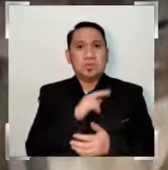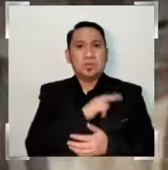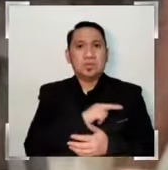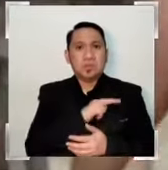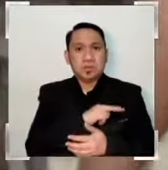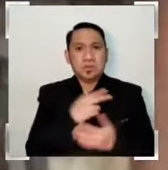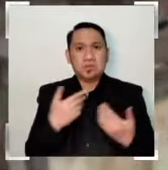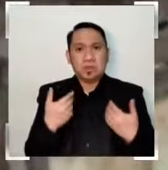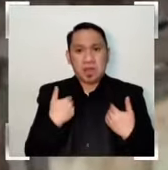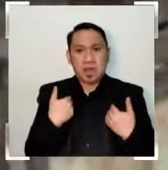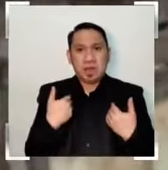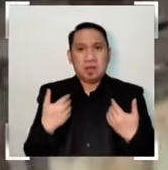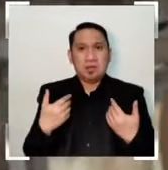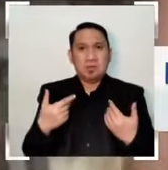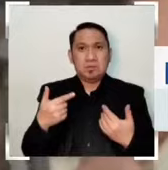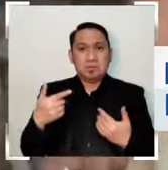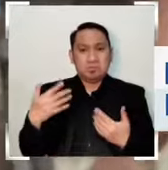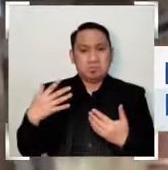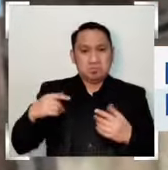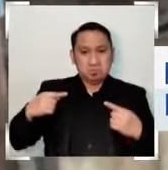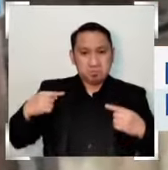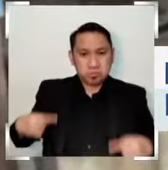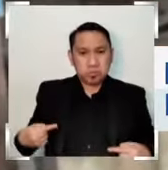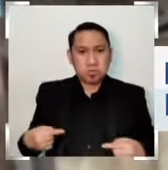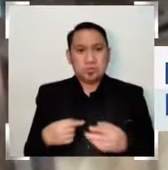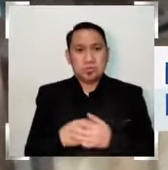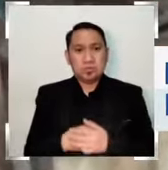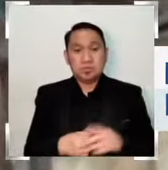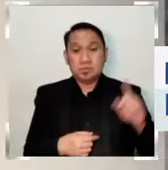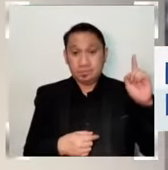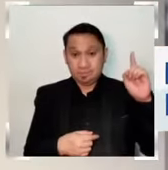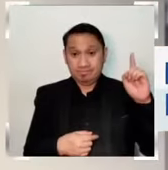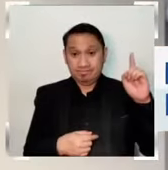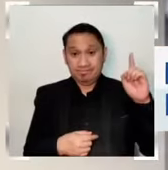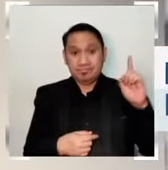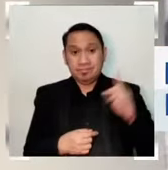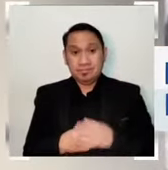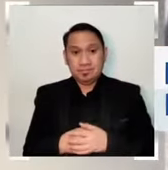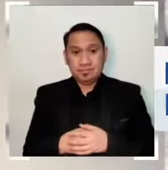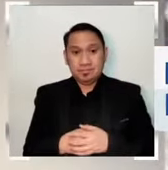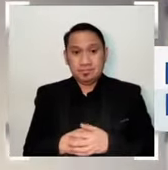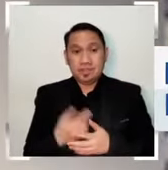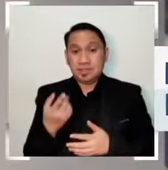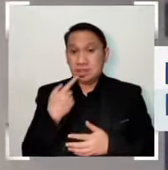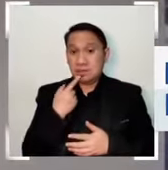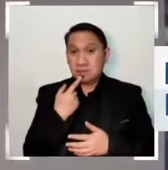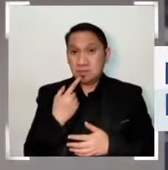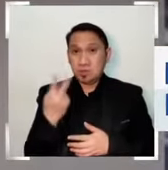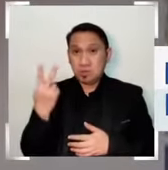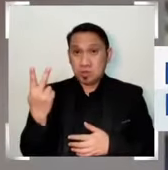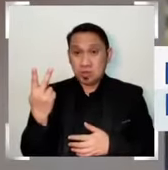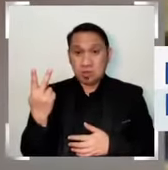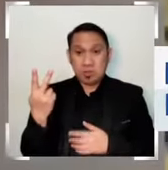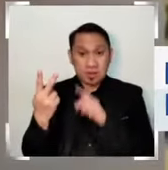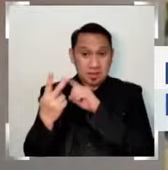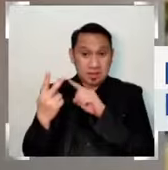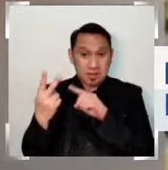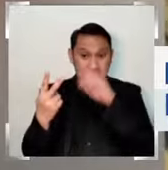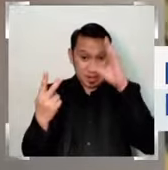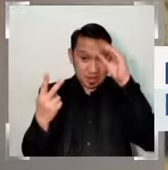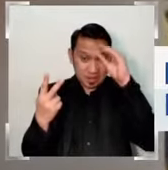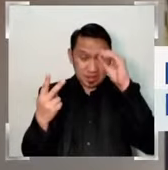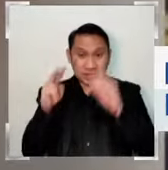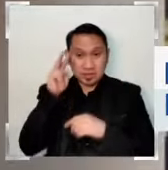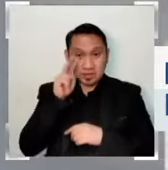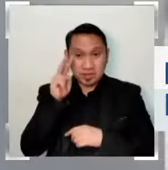gasgas. Humarap sa GMA Regional TV si Barangay Kagawad Garlione Hison. Isa sa dalawang lalaking sa video, giit niya, walang masama